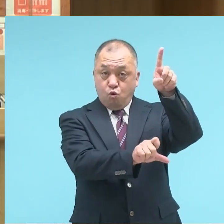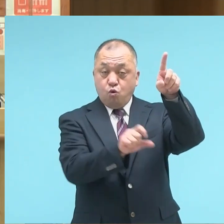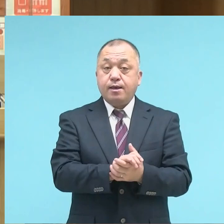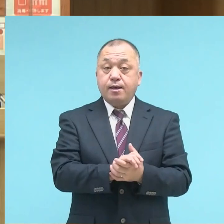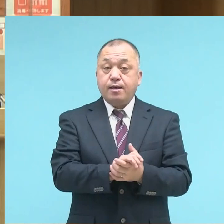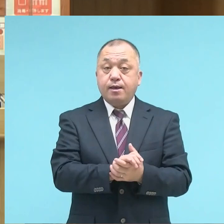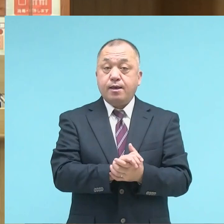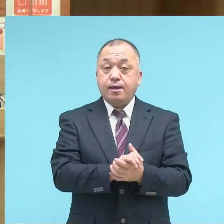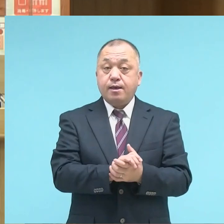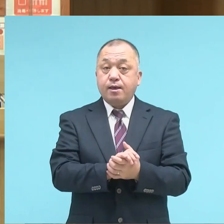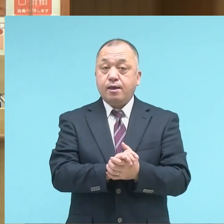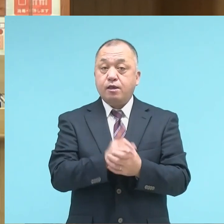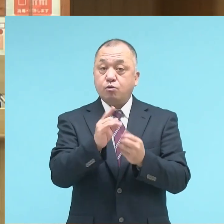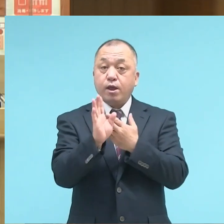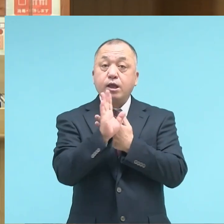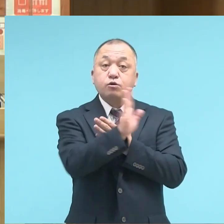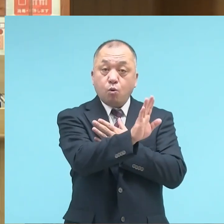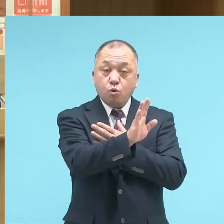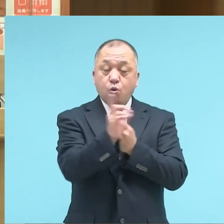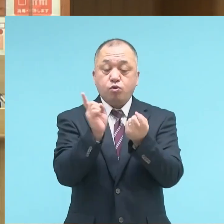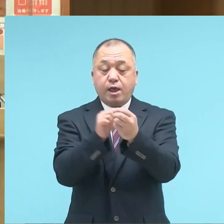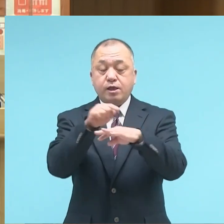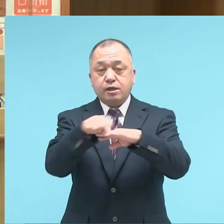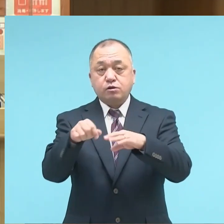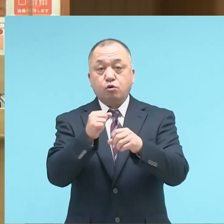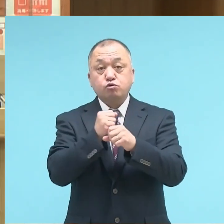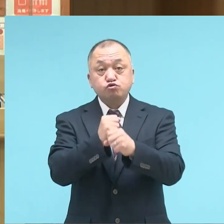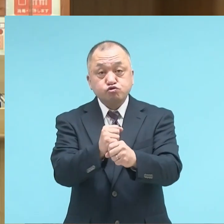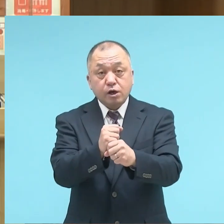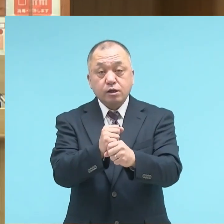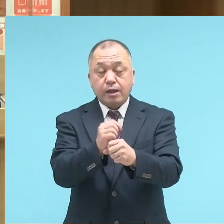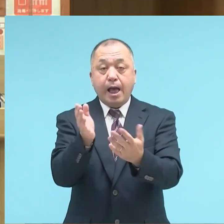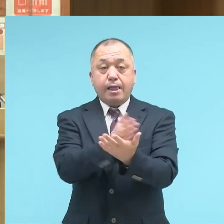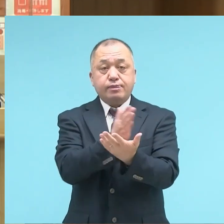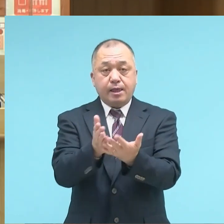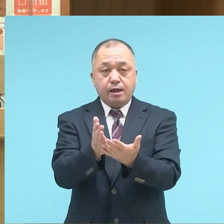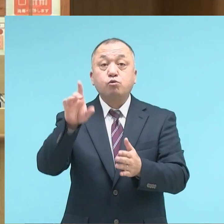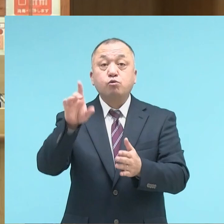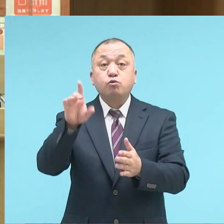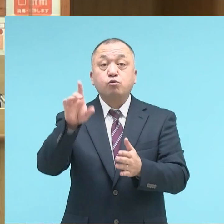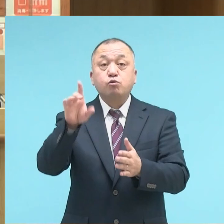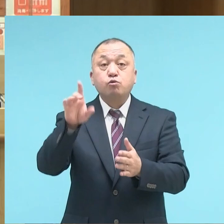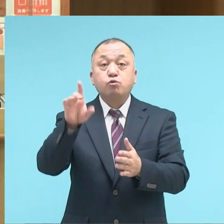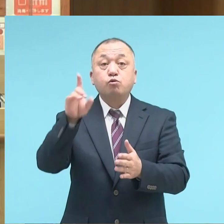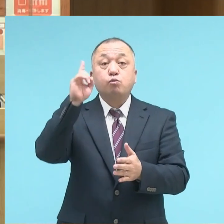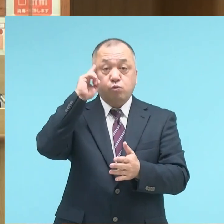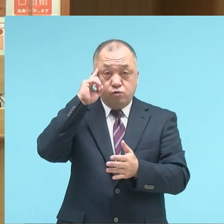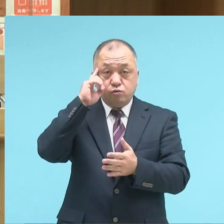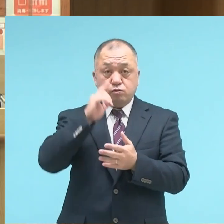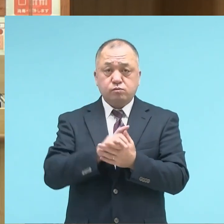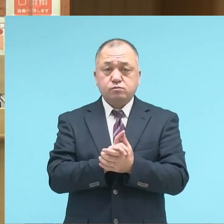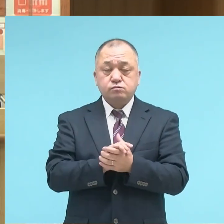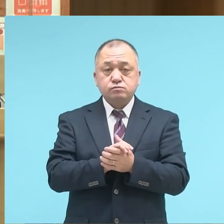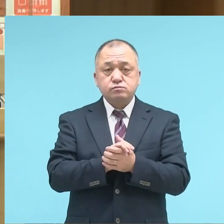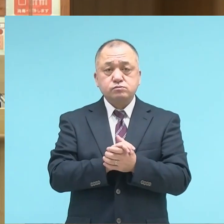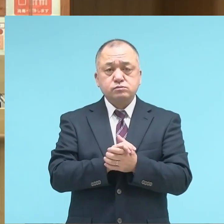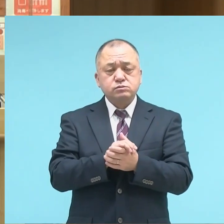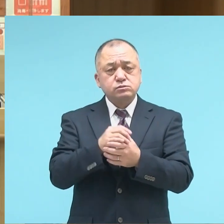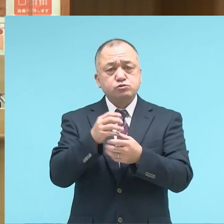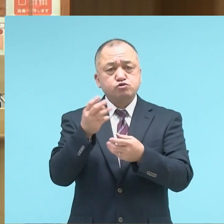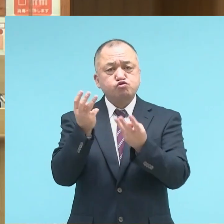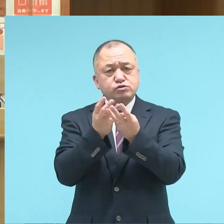れそれ以降も対策を続けるかどうかの判断する時期が来るとは思うんですけれども、だから数字の